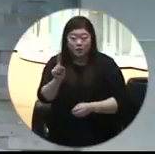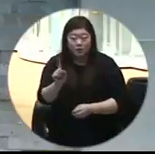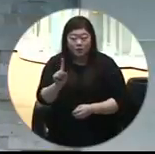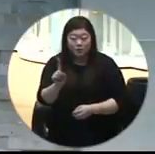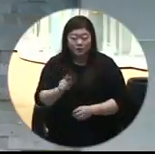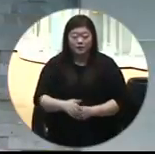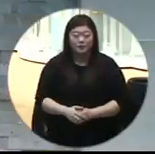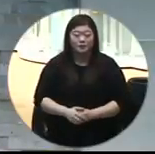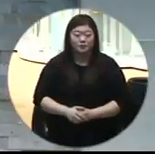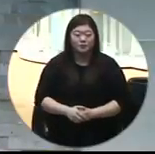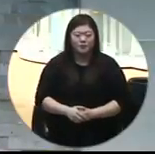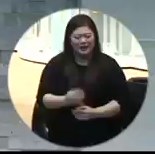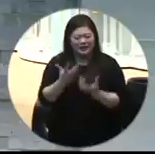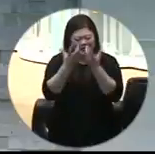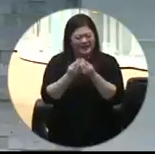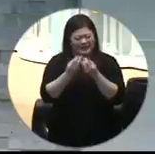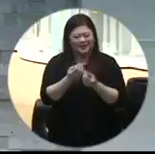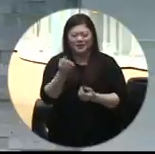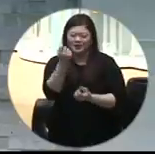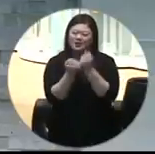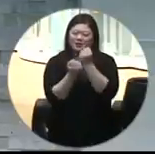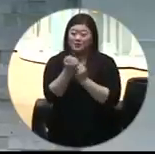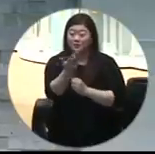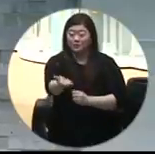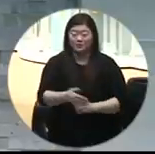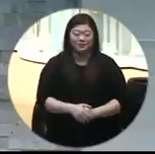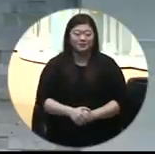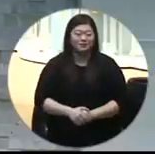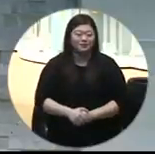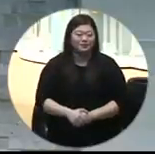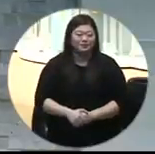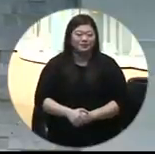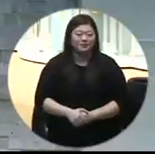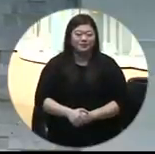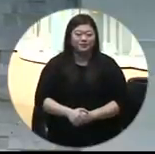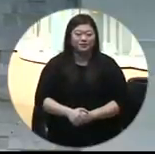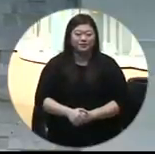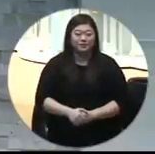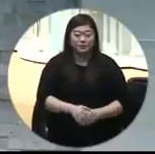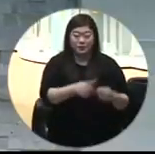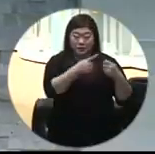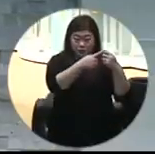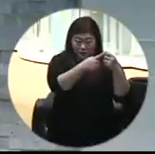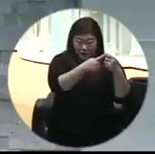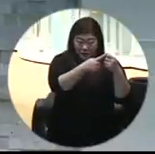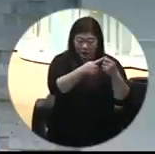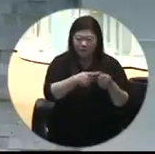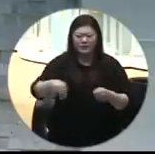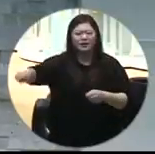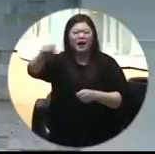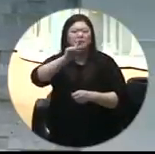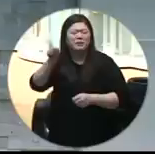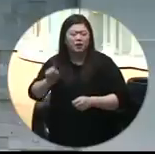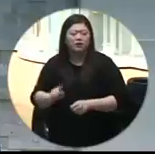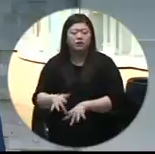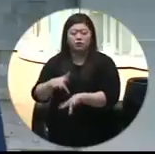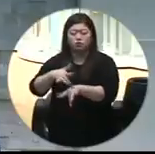경우를 몇 가지로 정리해 본다면 첫 번째는 귀신이 없다라는